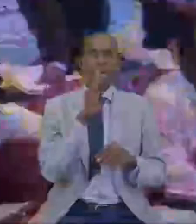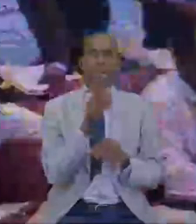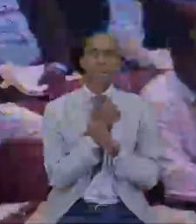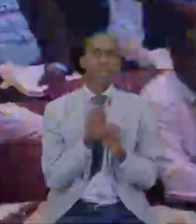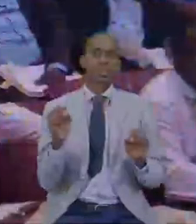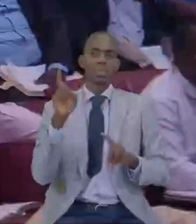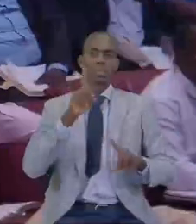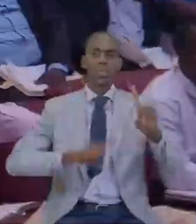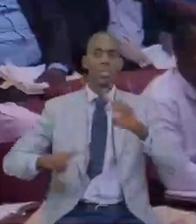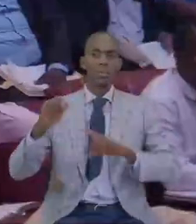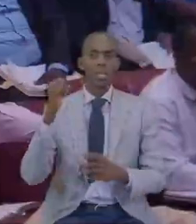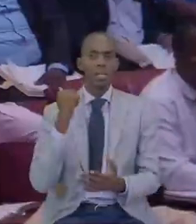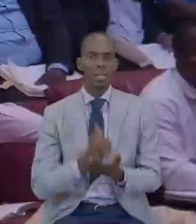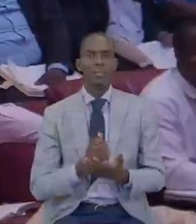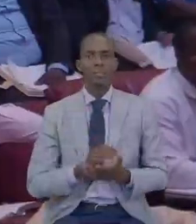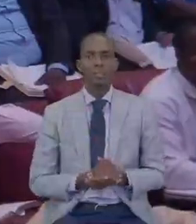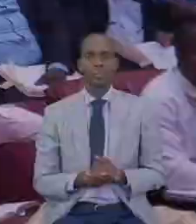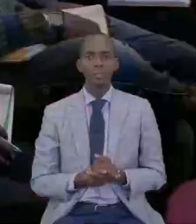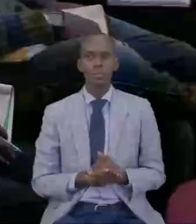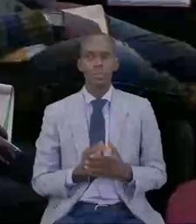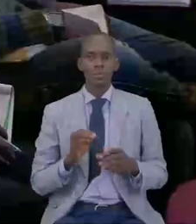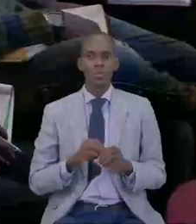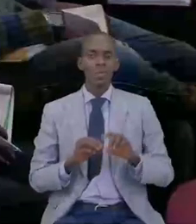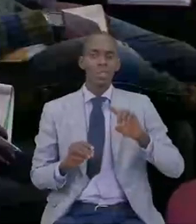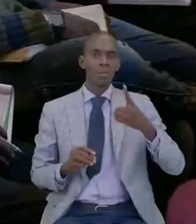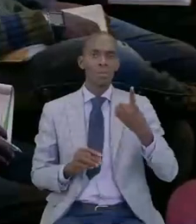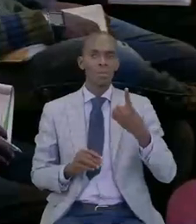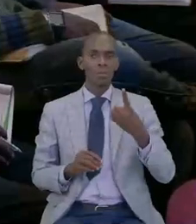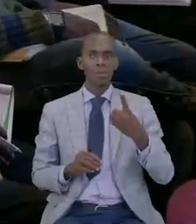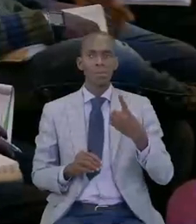Amen. 1 Samuel 15.